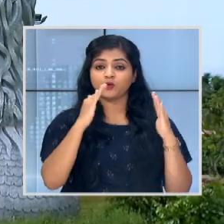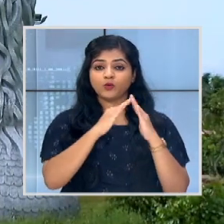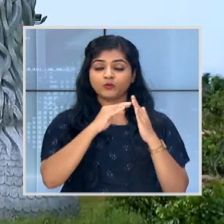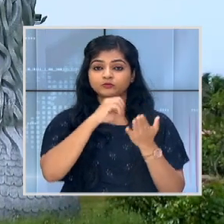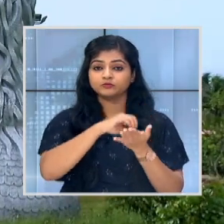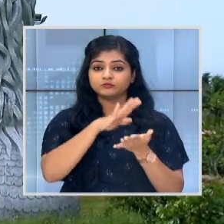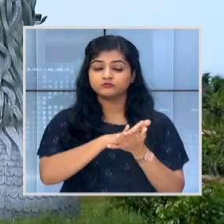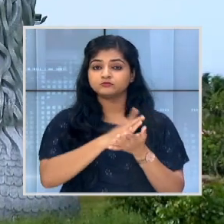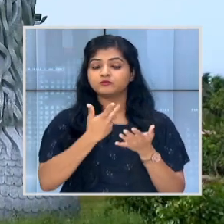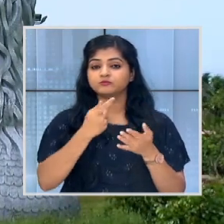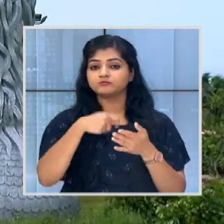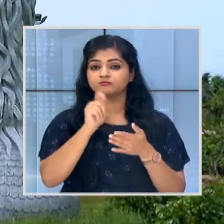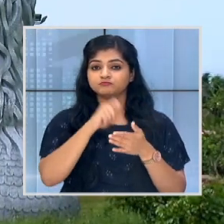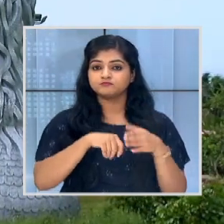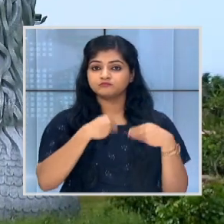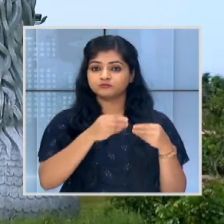ചെയ്യുന്ന അങ്ങേറ്റം